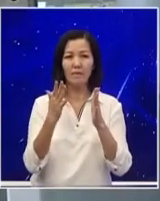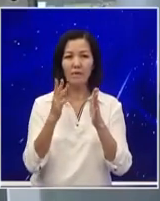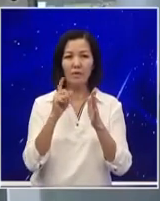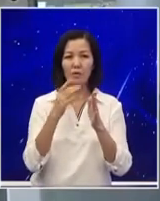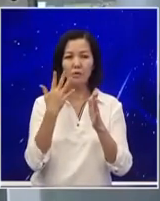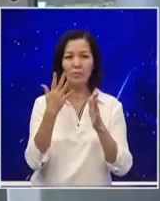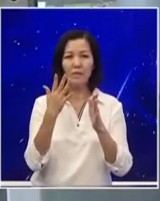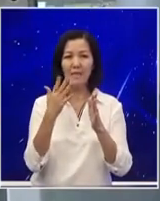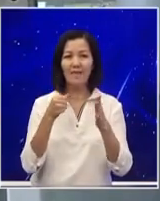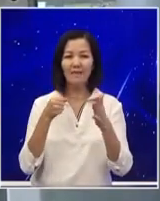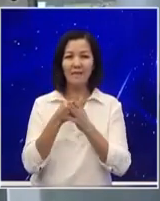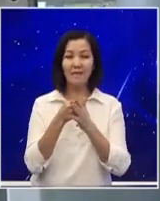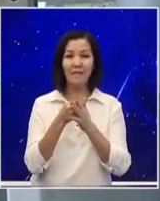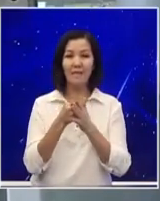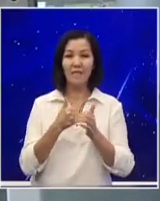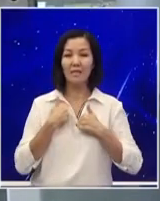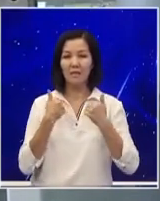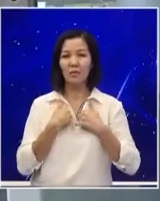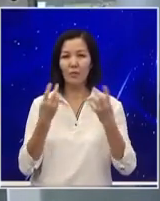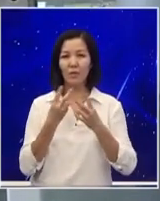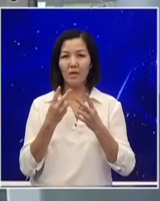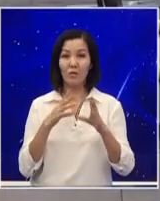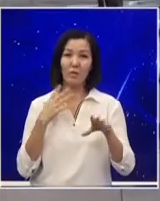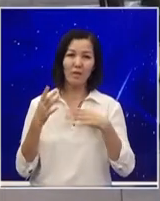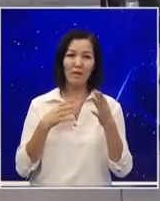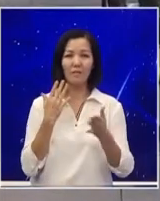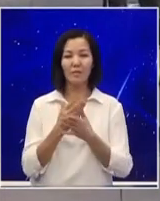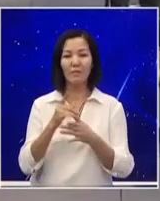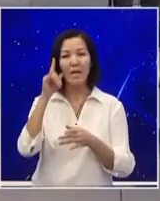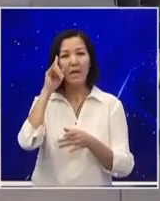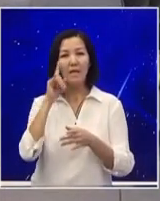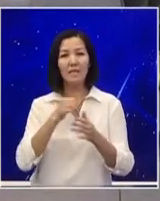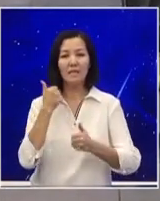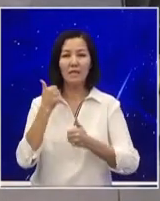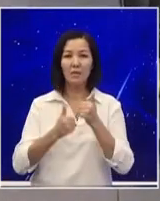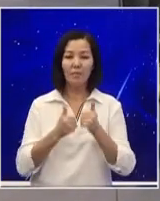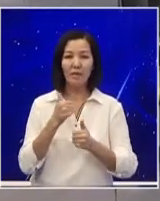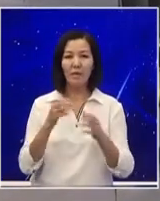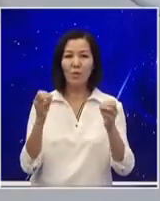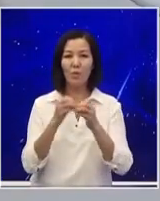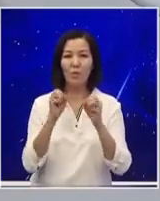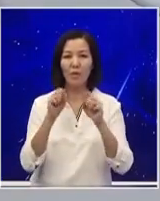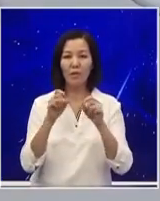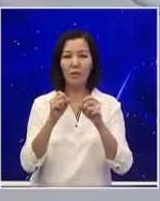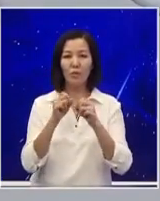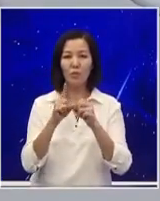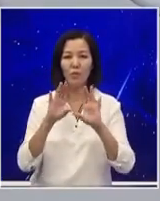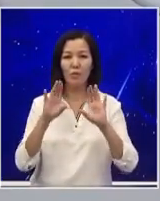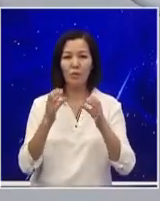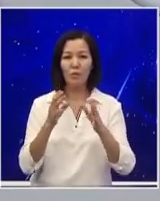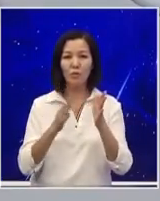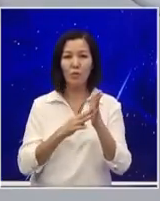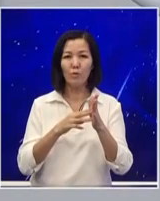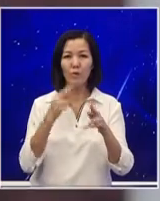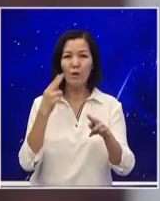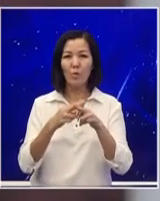85-105 көтеруге тырысу керек, соған дайындалып жатырмыз. Қазақстан чемпионатында жерлестеріміз 10 алтын, 11 күміш және 9 қола медаль